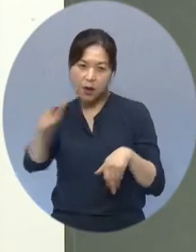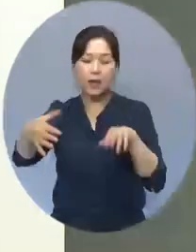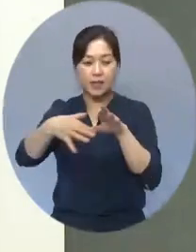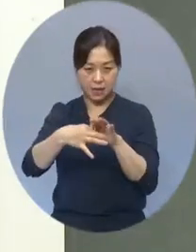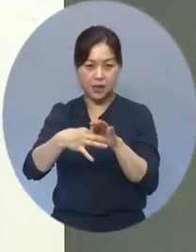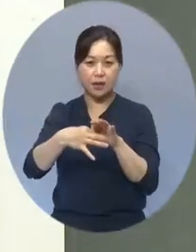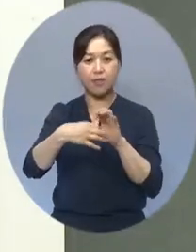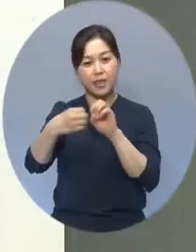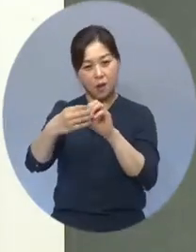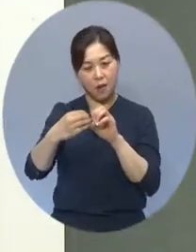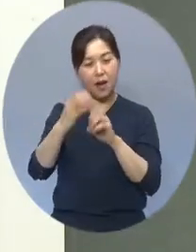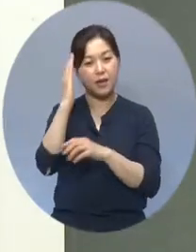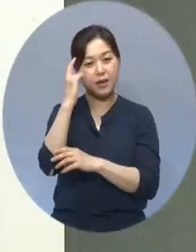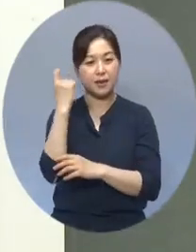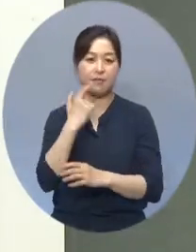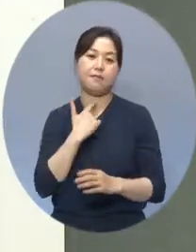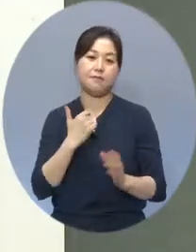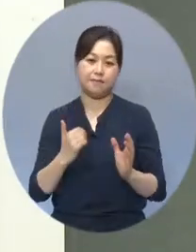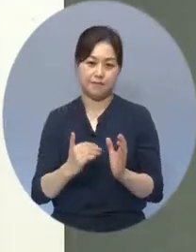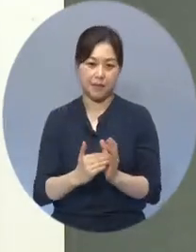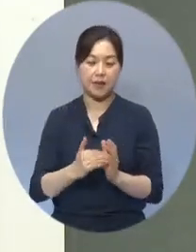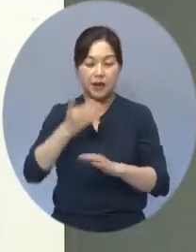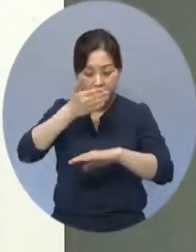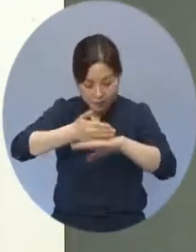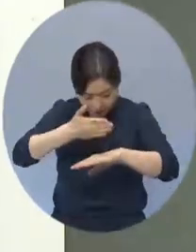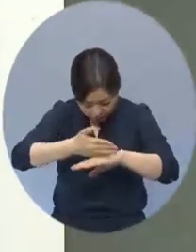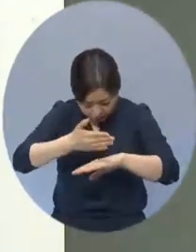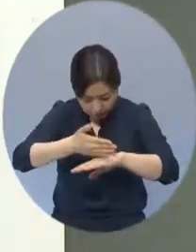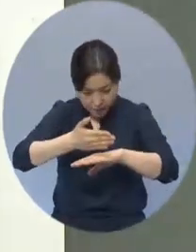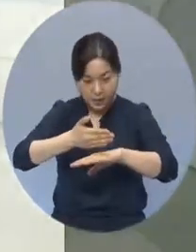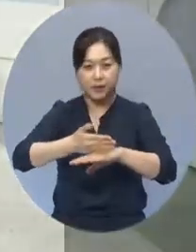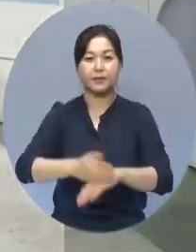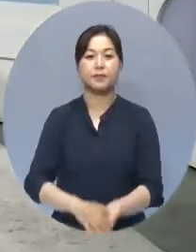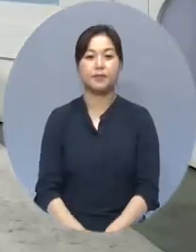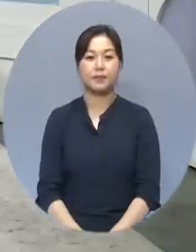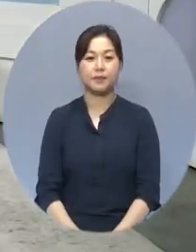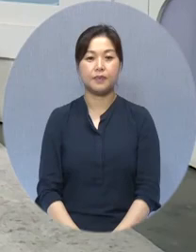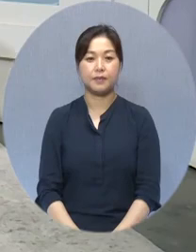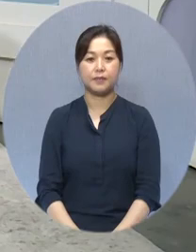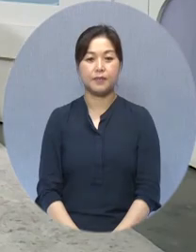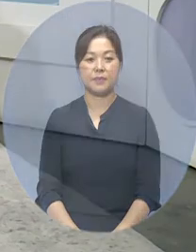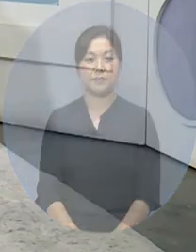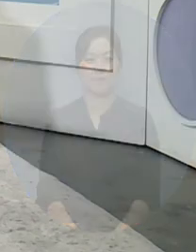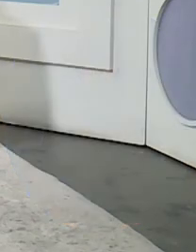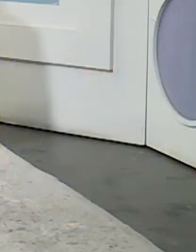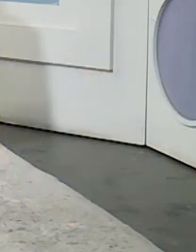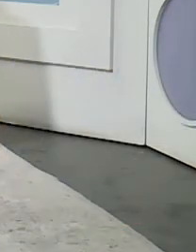여러분과 들어봤습니다. 감사합니다. 네. 고맙습니다. 네, 나와주셔서. 네.